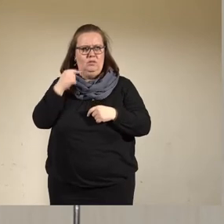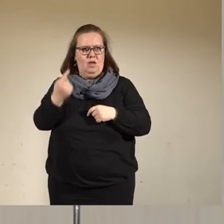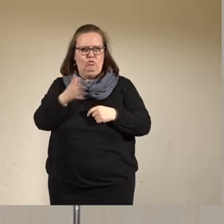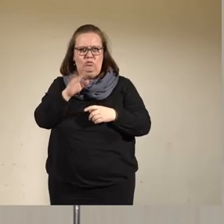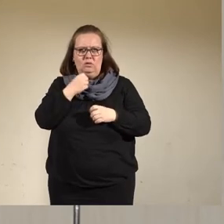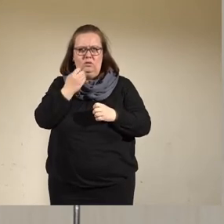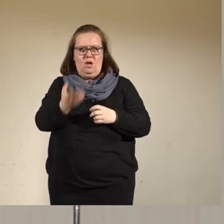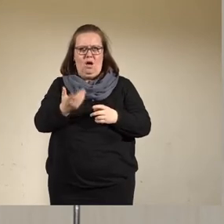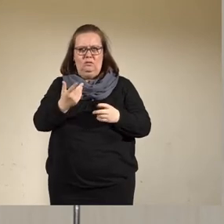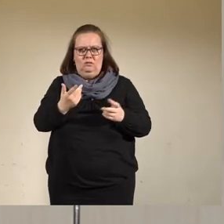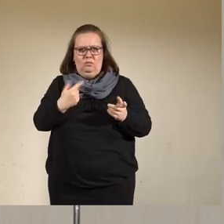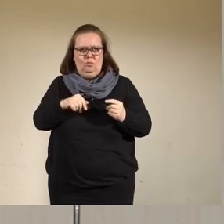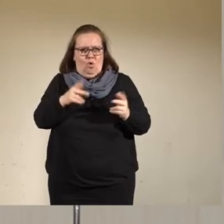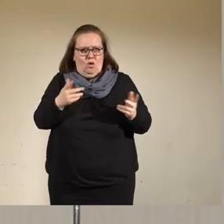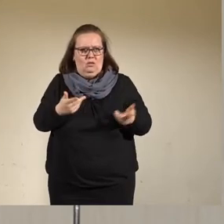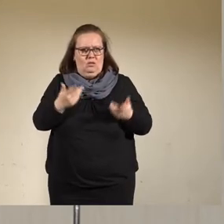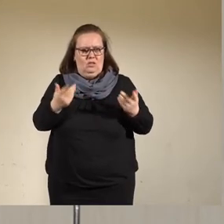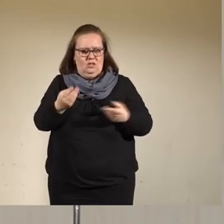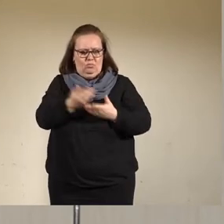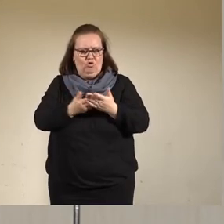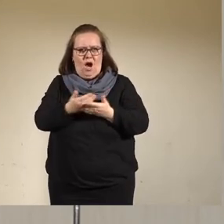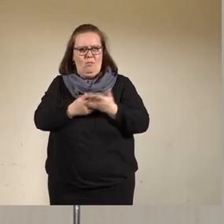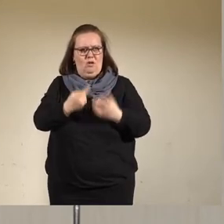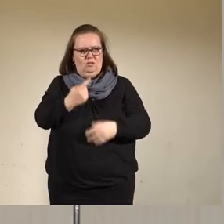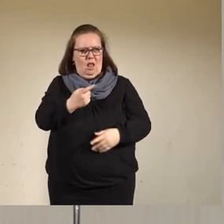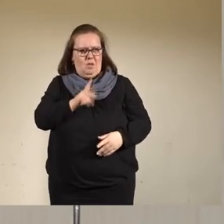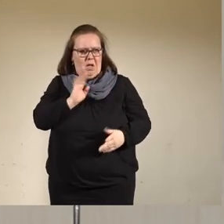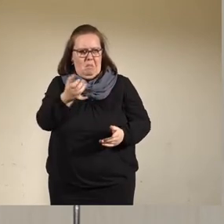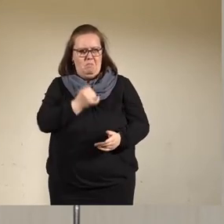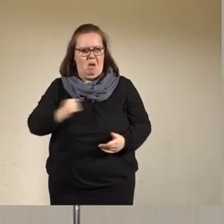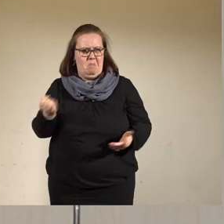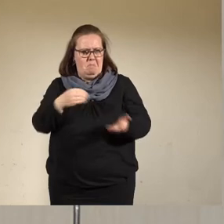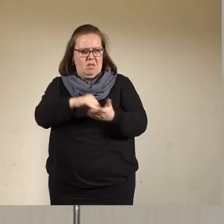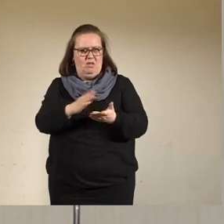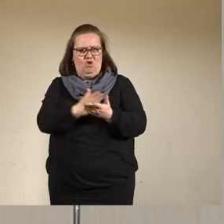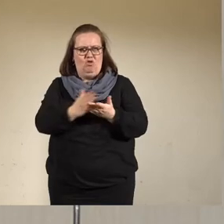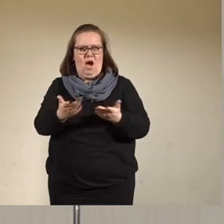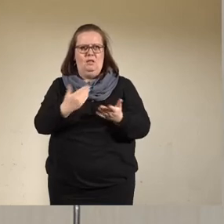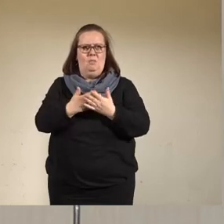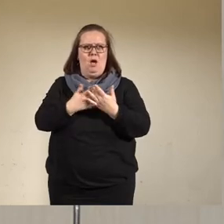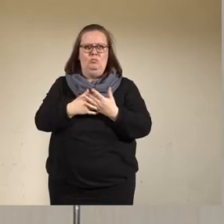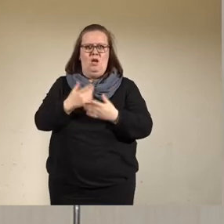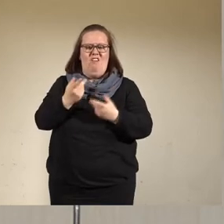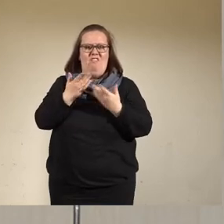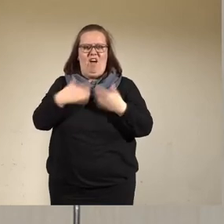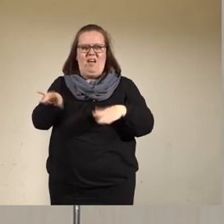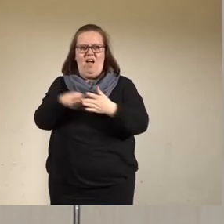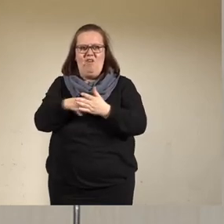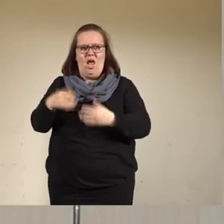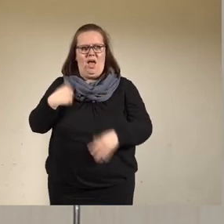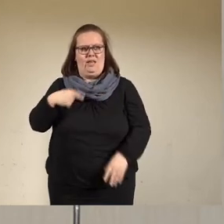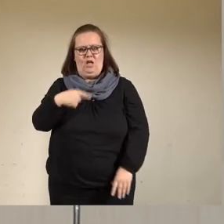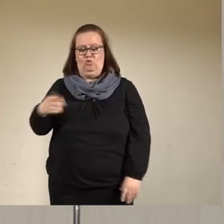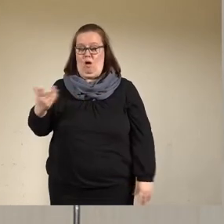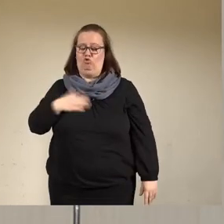Frohwieser sehr deutlich noch mal geschildert, gar nicht mit. Zum Thema Freie Wähler. Herr Genschmal,